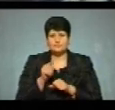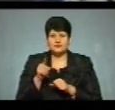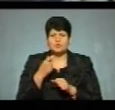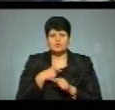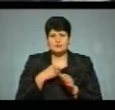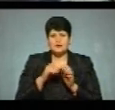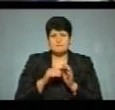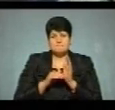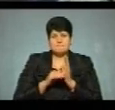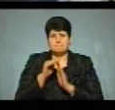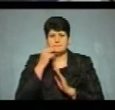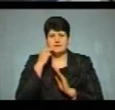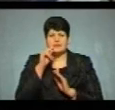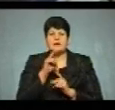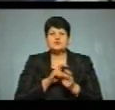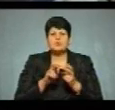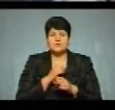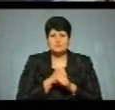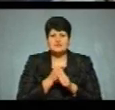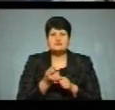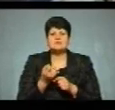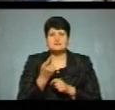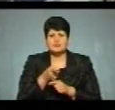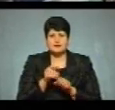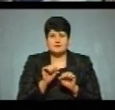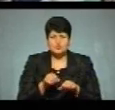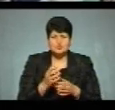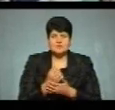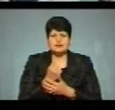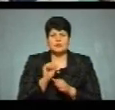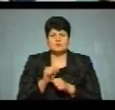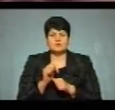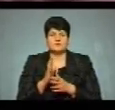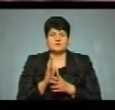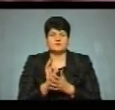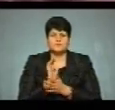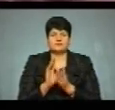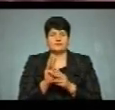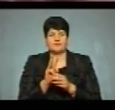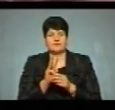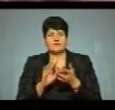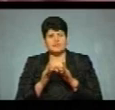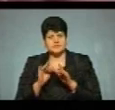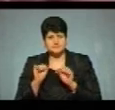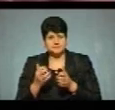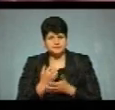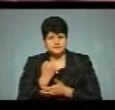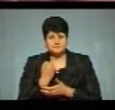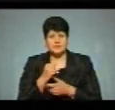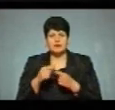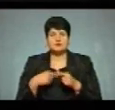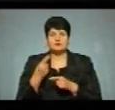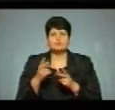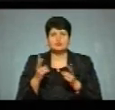підвищили, можливо, знали, де шукати саме роботу, які є джерела в нас, можливо, засоби масової інформації. Наступну зустріч Світлана Зборовська